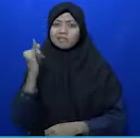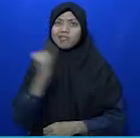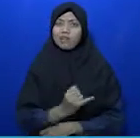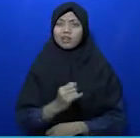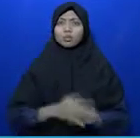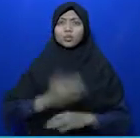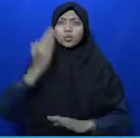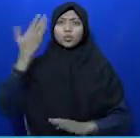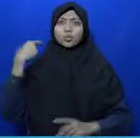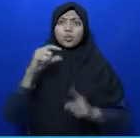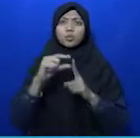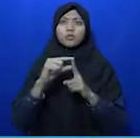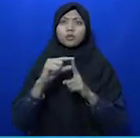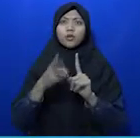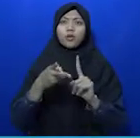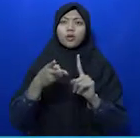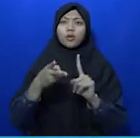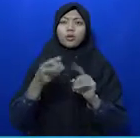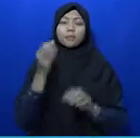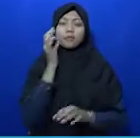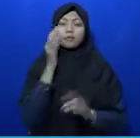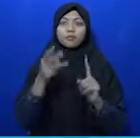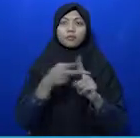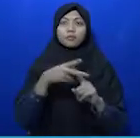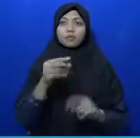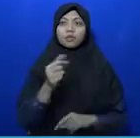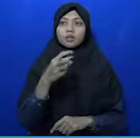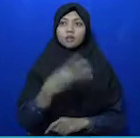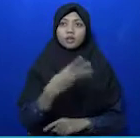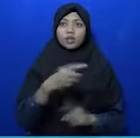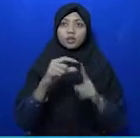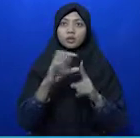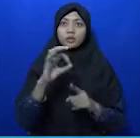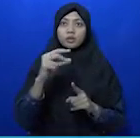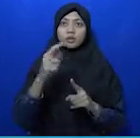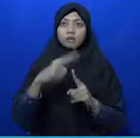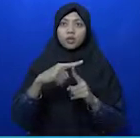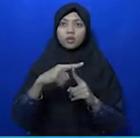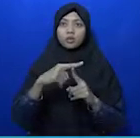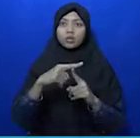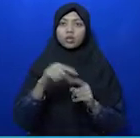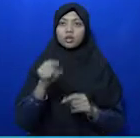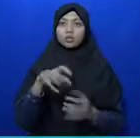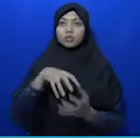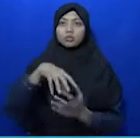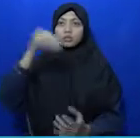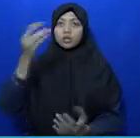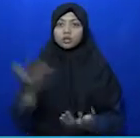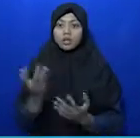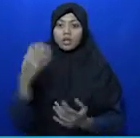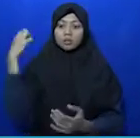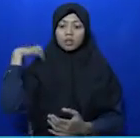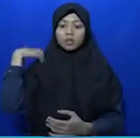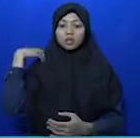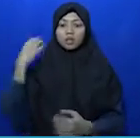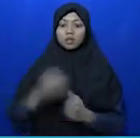itu dulu di Amerika juga, Freeport Amerika kan pusat Indo Freeport itu kan sudah berpabrik,